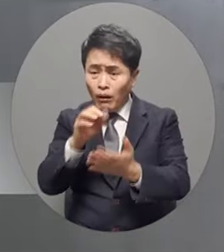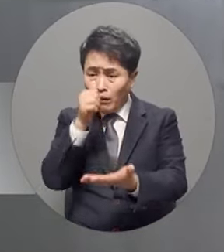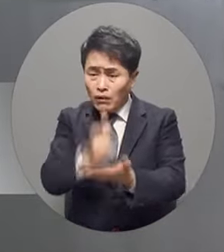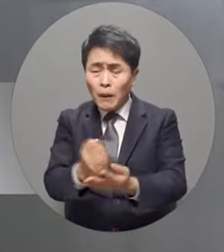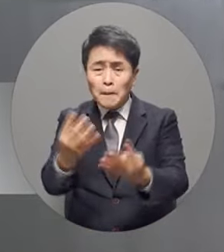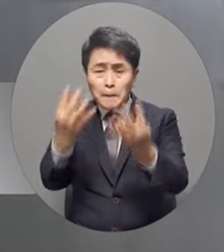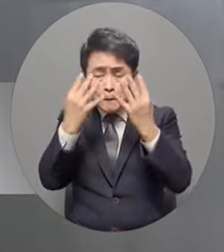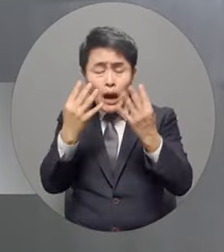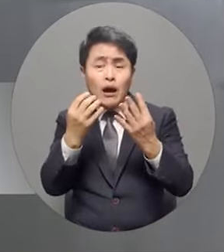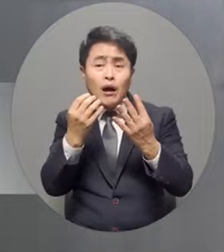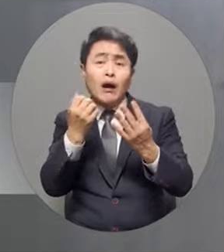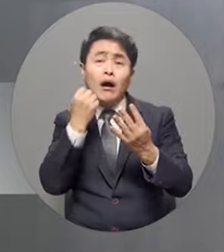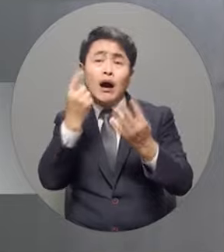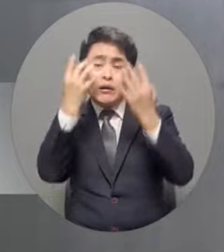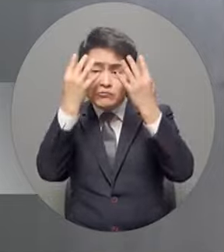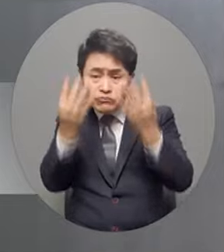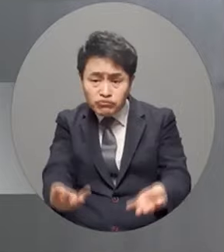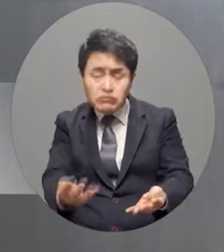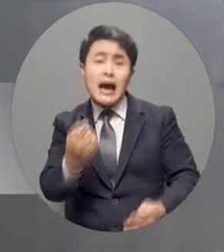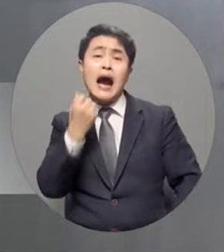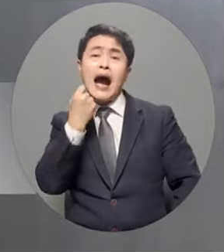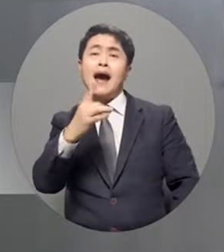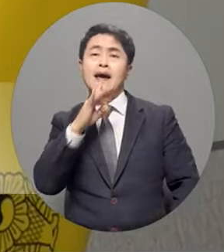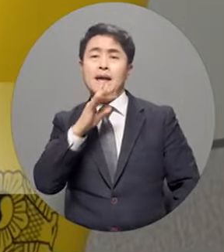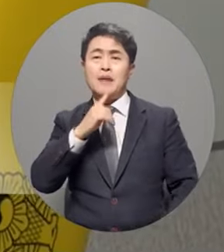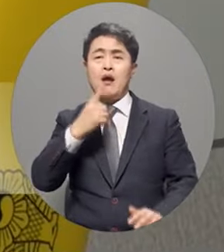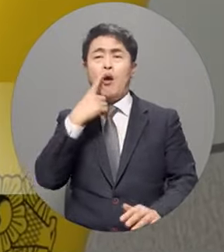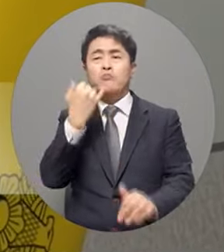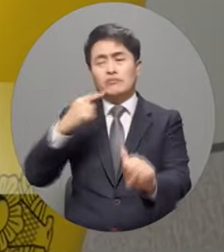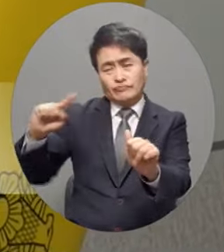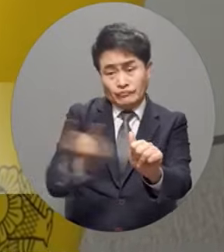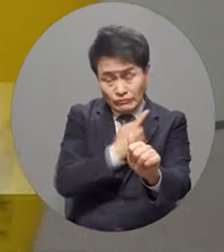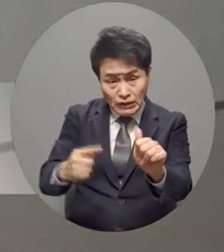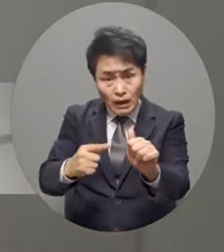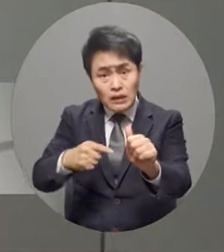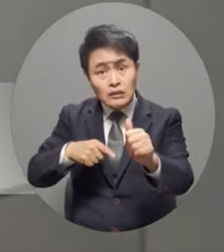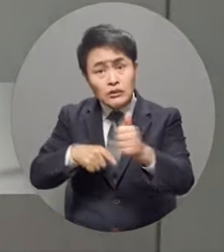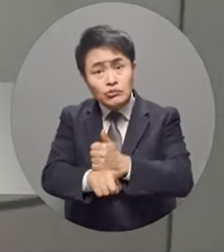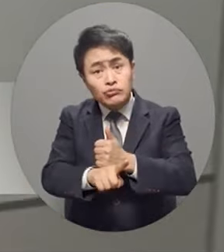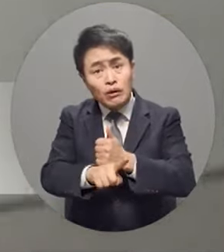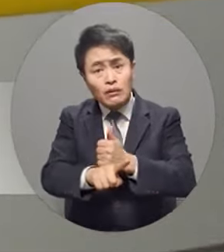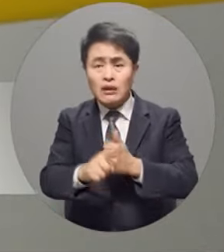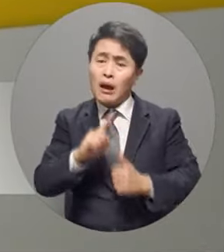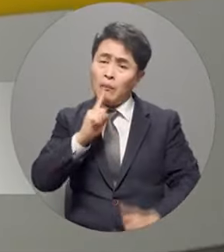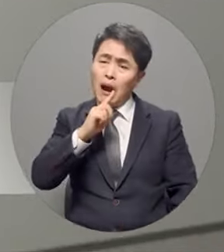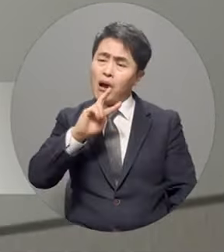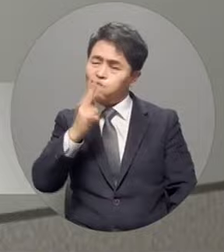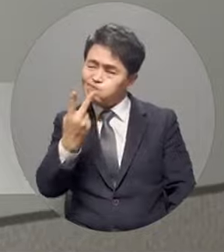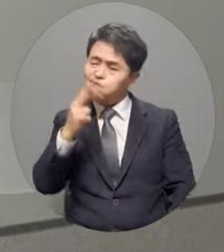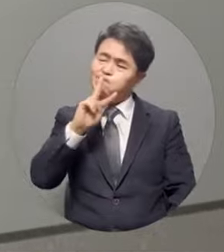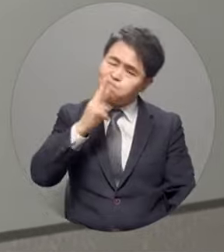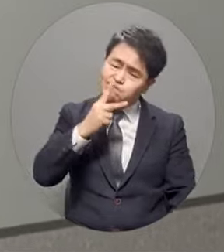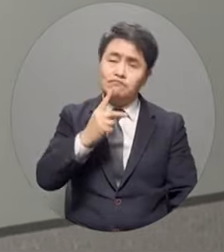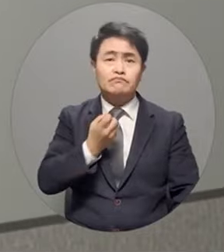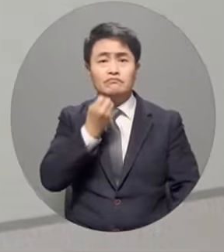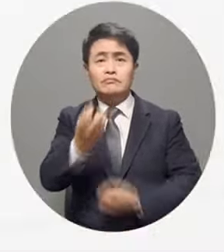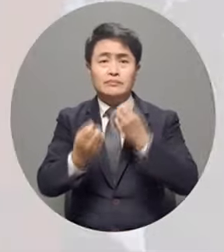복역했다. 출소한 지 한 달 만에 범행을 저지른 남성은 범행 동기에 대해서 횡설수설하고 있는 것으로